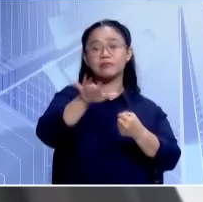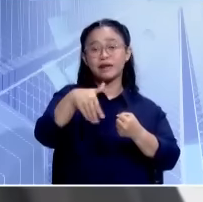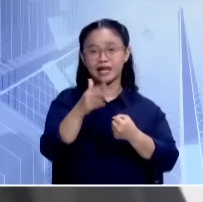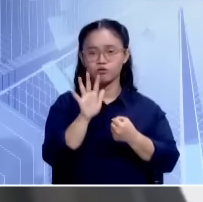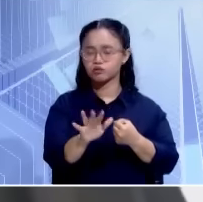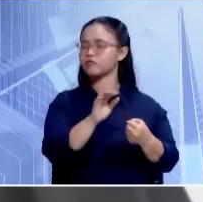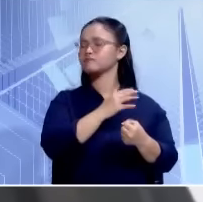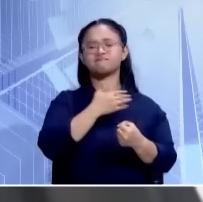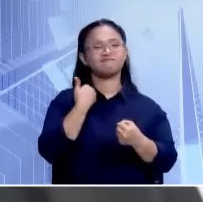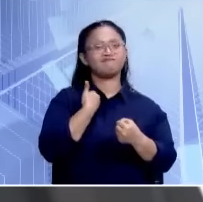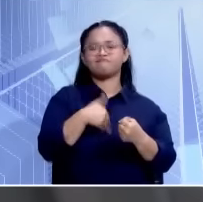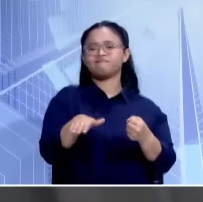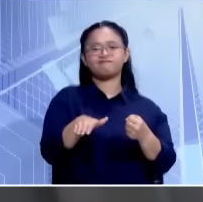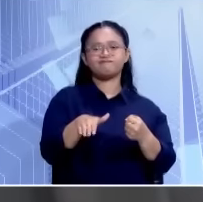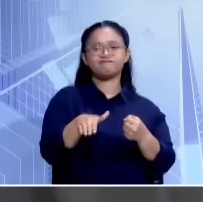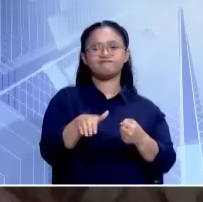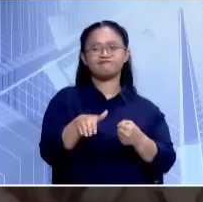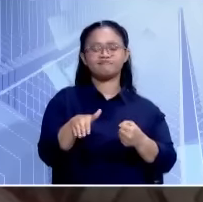Gregorius Ronald Tanur.